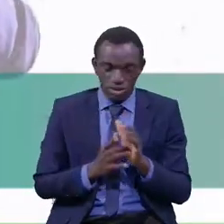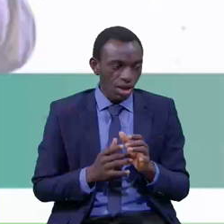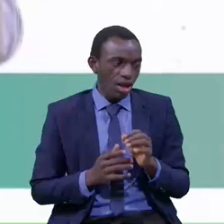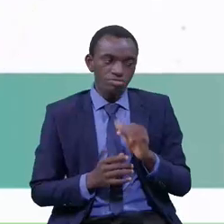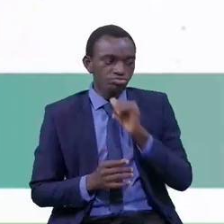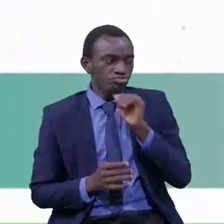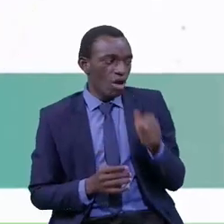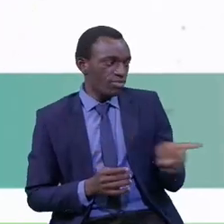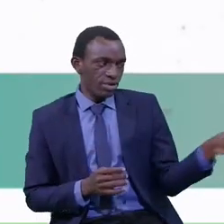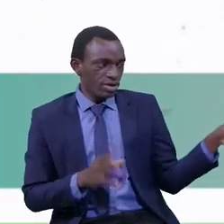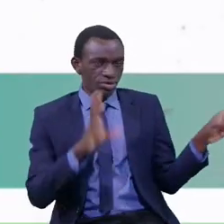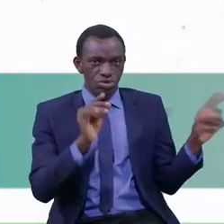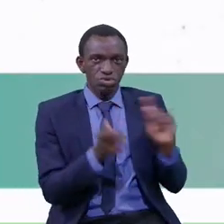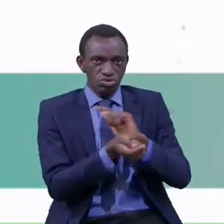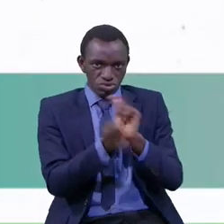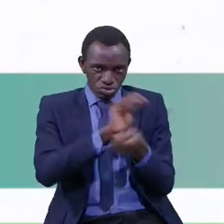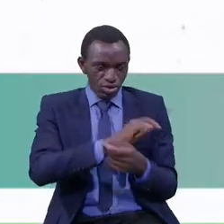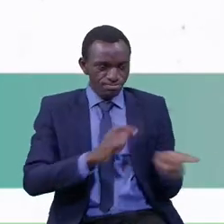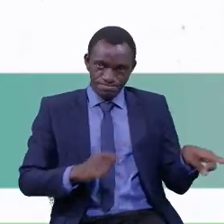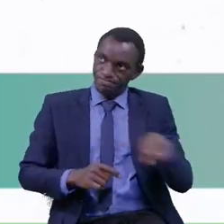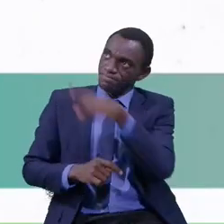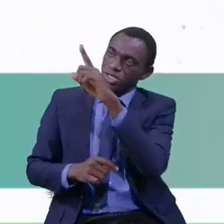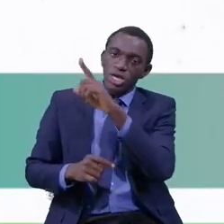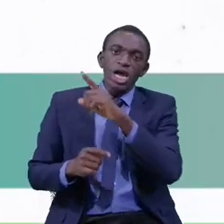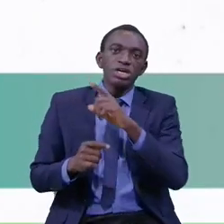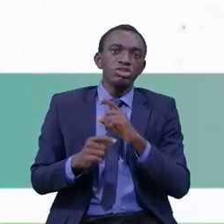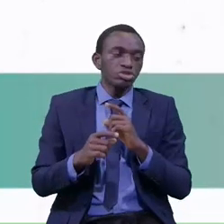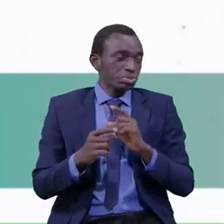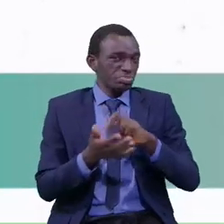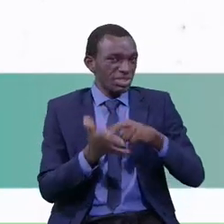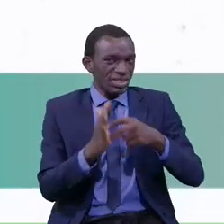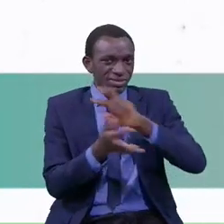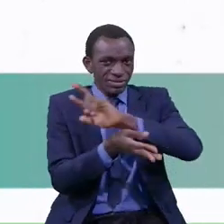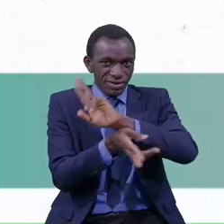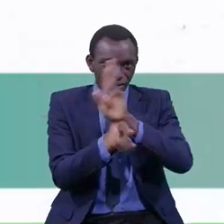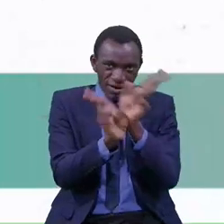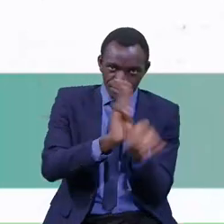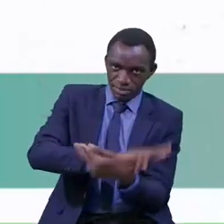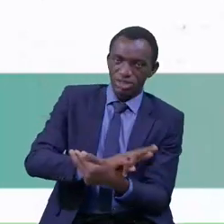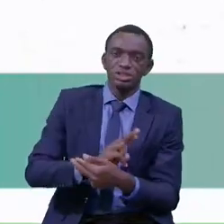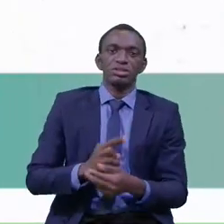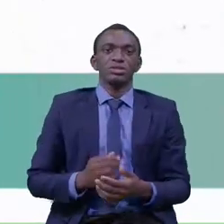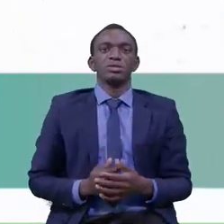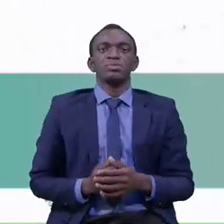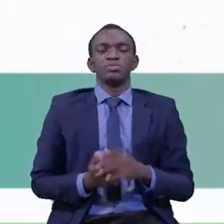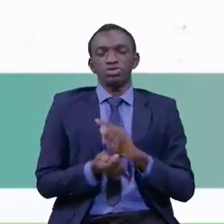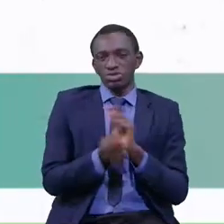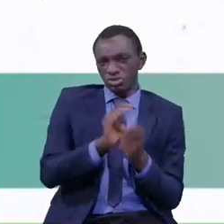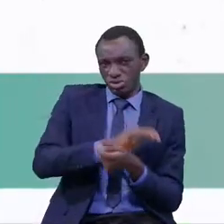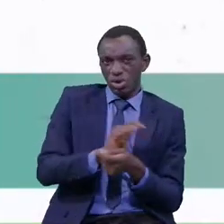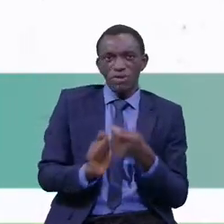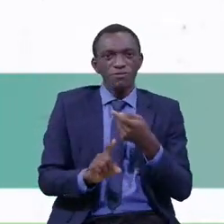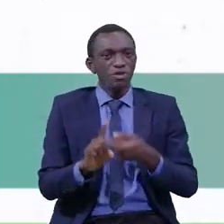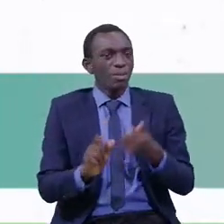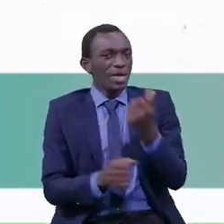ici. Ce détour, c'est la repentance. Tu te détournes de ce qui est opposé à Christ,